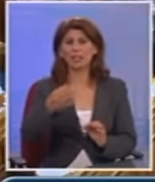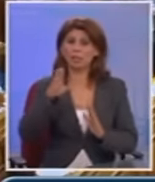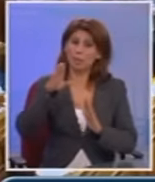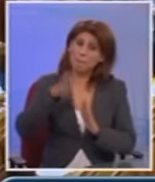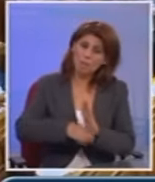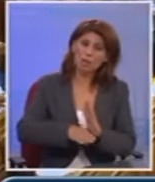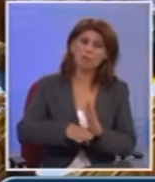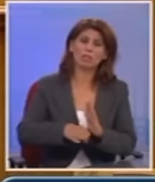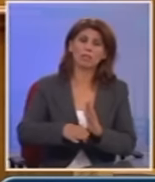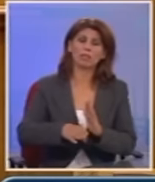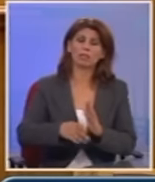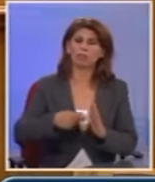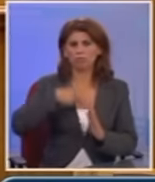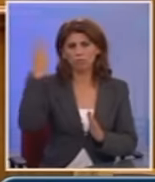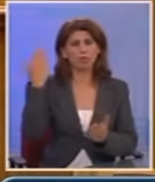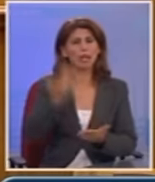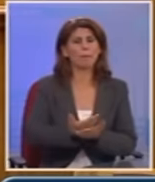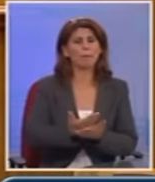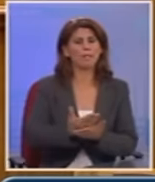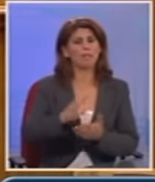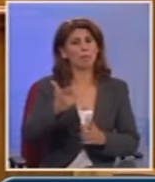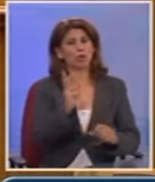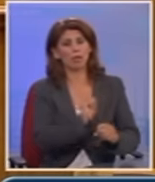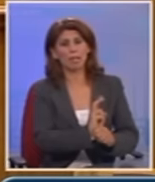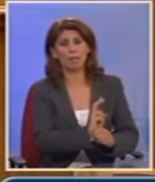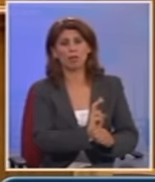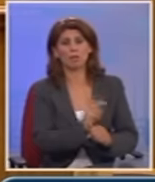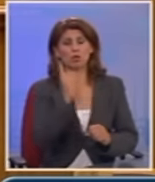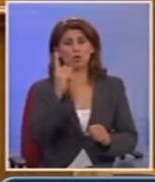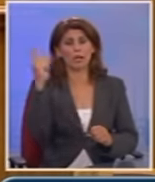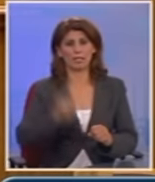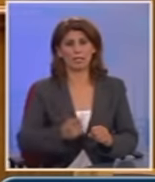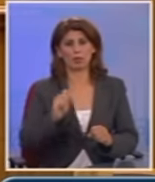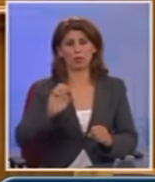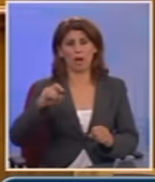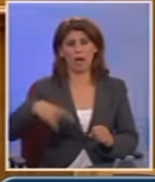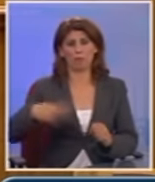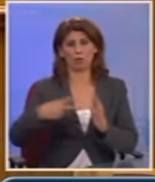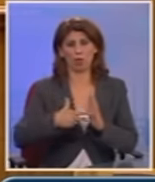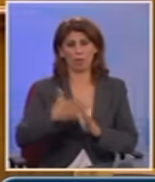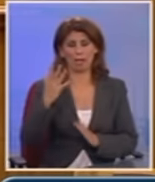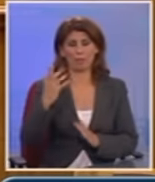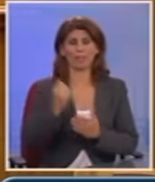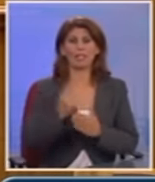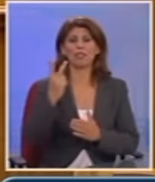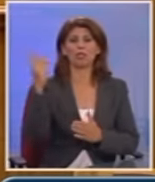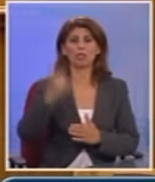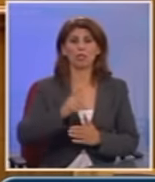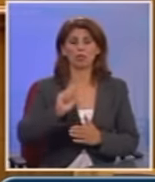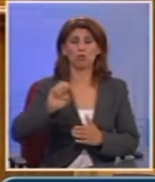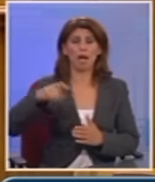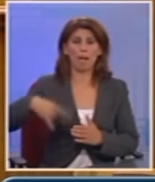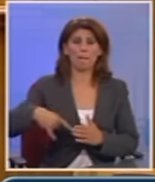μειώσατε την απέτηση για πρωτογενή πλεονάσματα στο 1% του ΑΕΠ το 2015 και 2% του ΑΕΠ